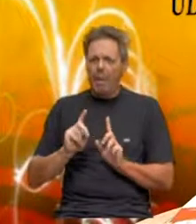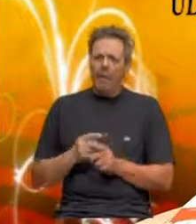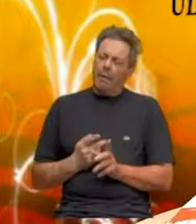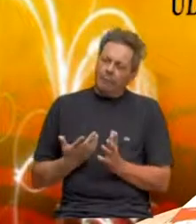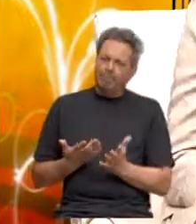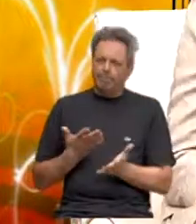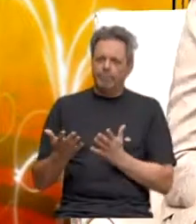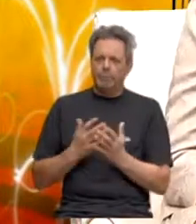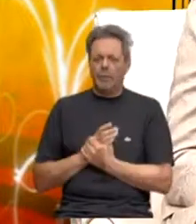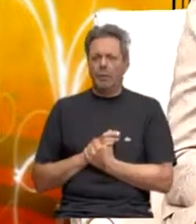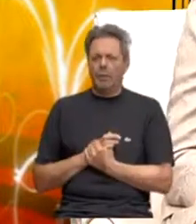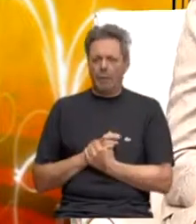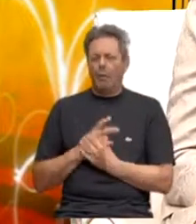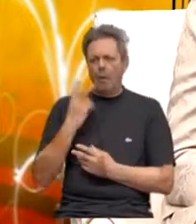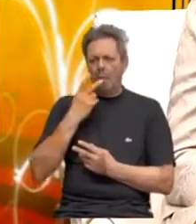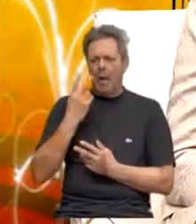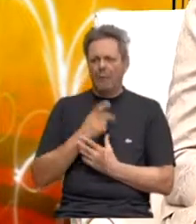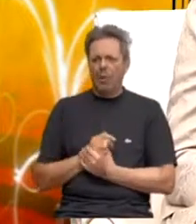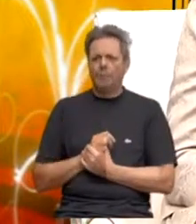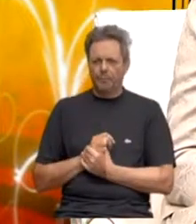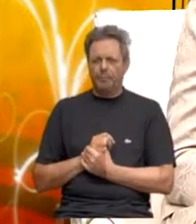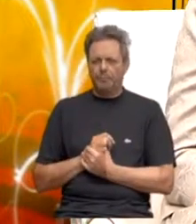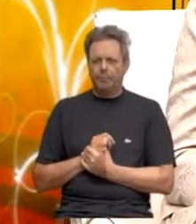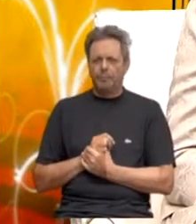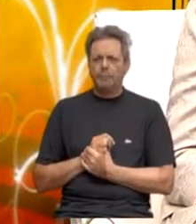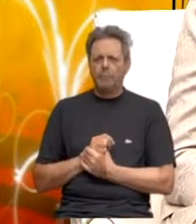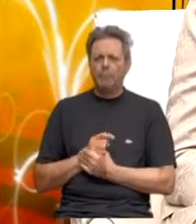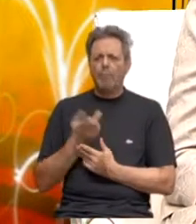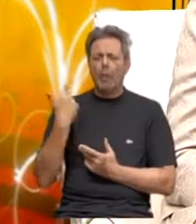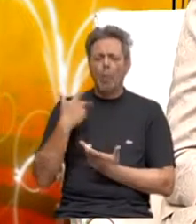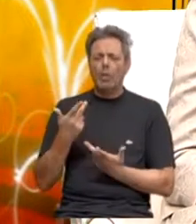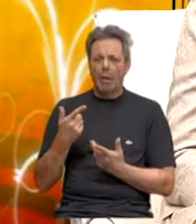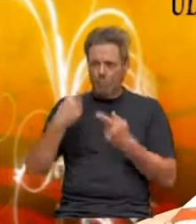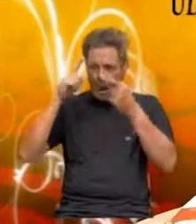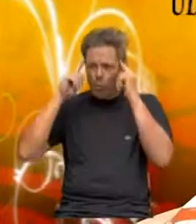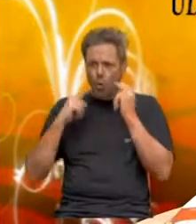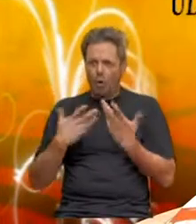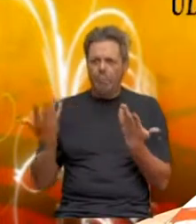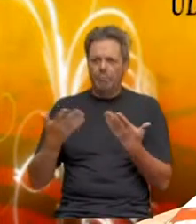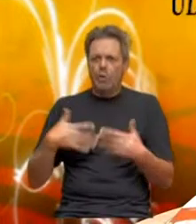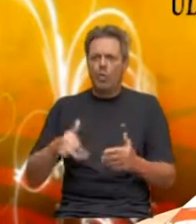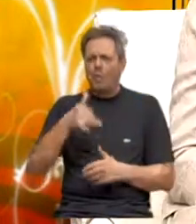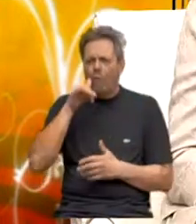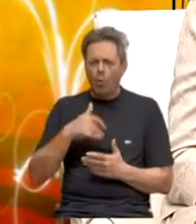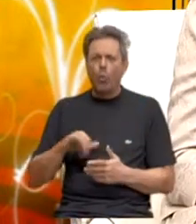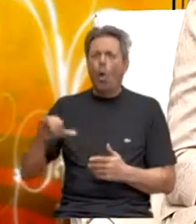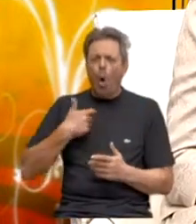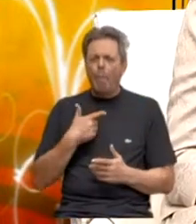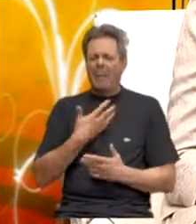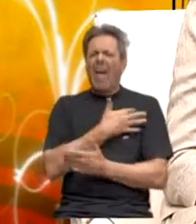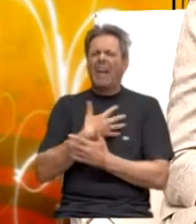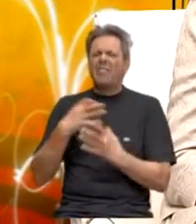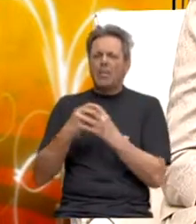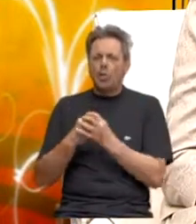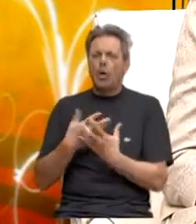je li to istina? Da tako znojenje je veliki. Može biti ekvivalent. Da. Možete dehidrirati. Da. I da. Onda se krv zgruša i opet može da. Doći do infarkta.